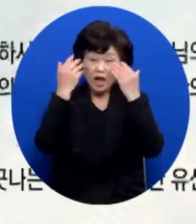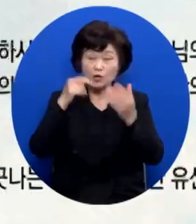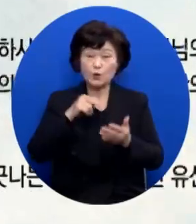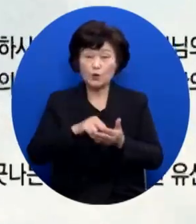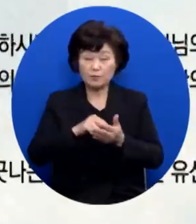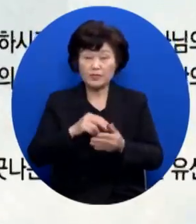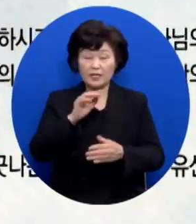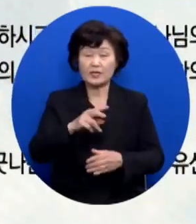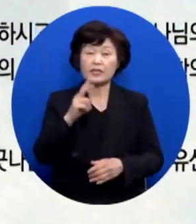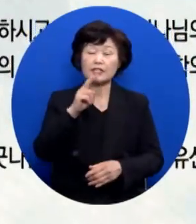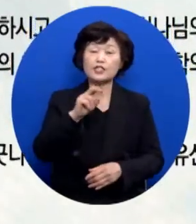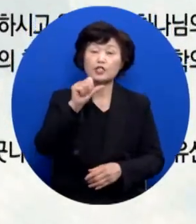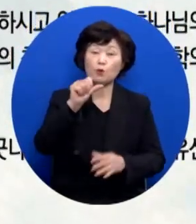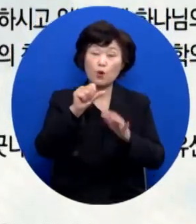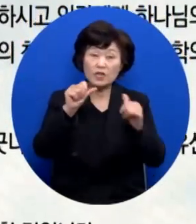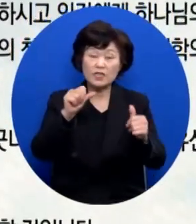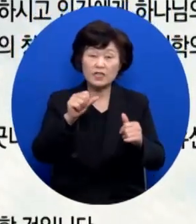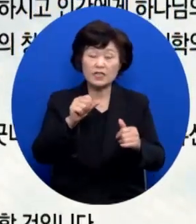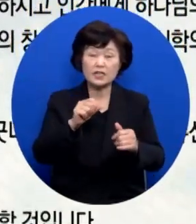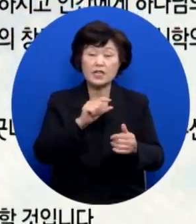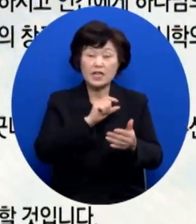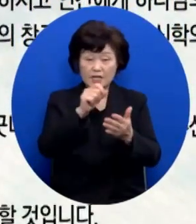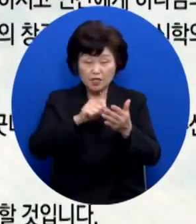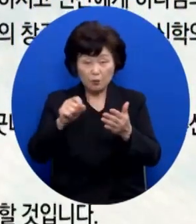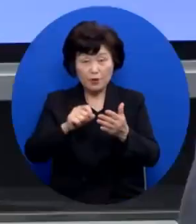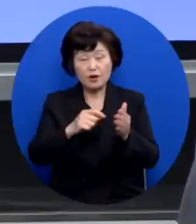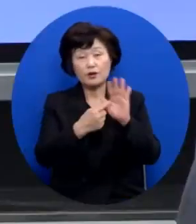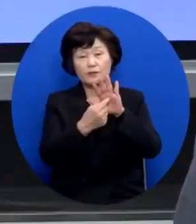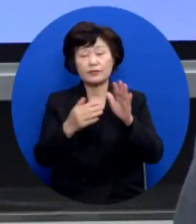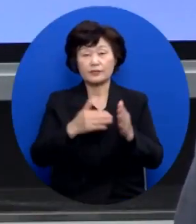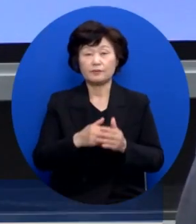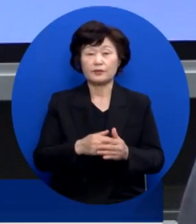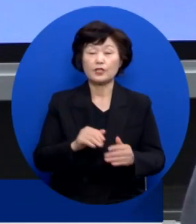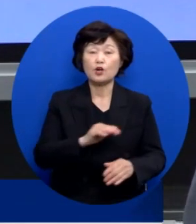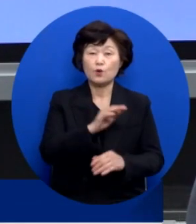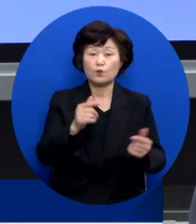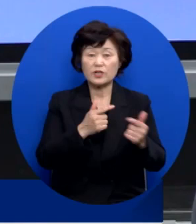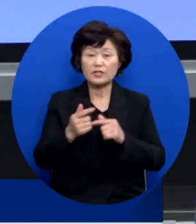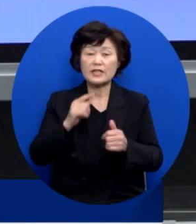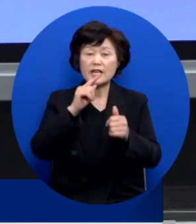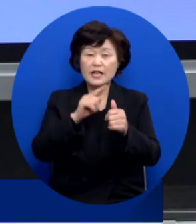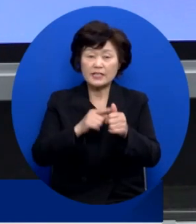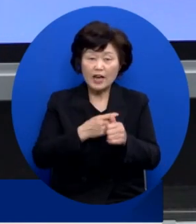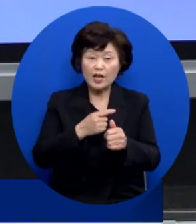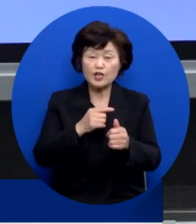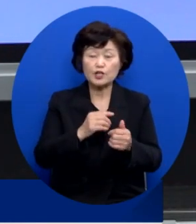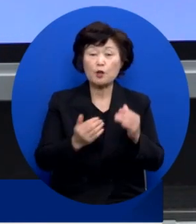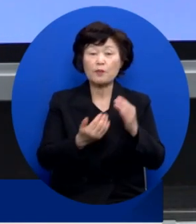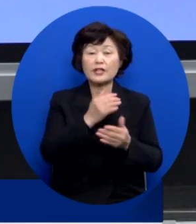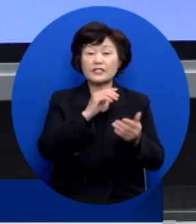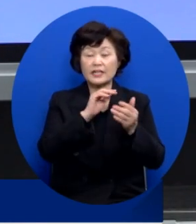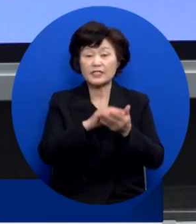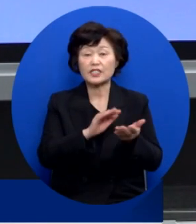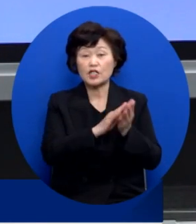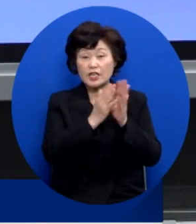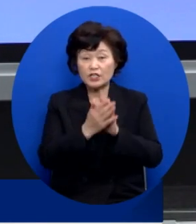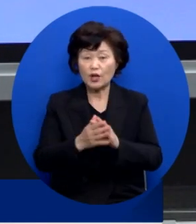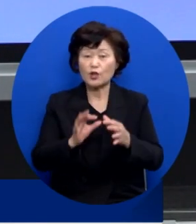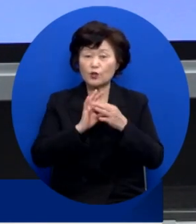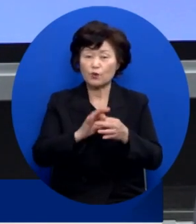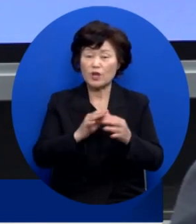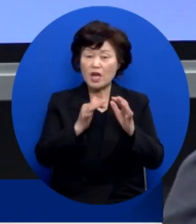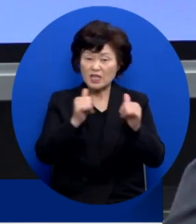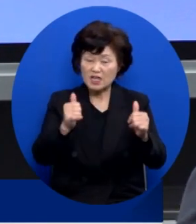교수 25인의 성명을 발표했습니다. 우리는 자연 발생적인 진화를 통해서 인간이 출현했다고